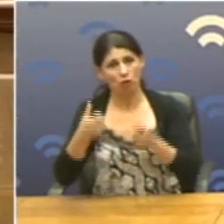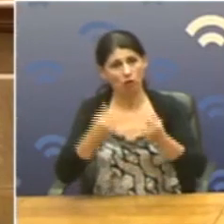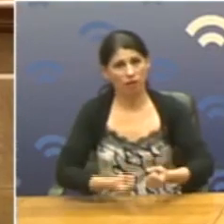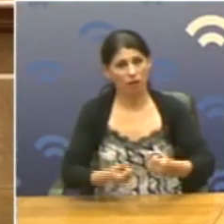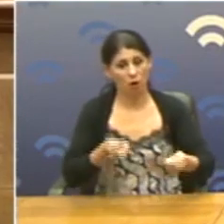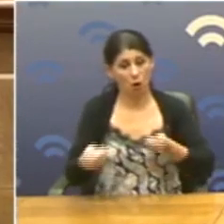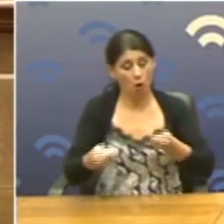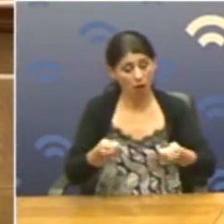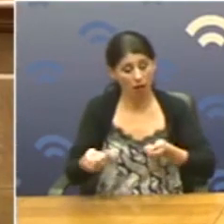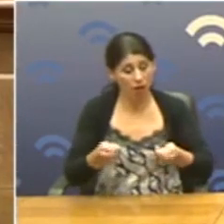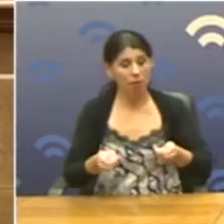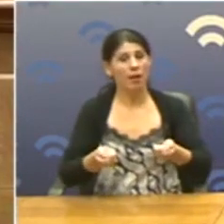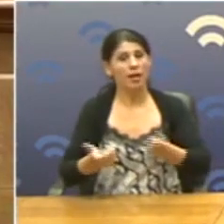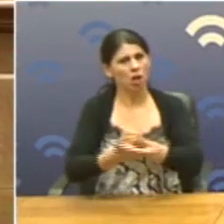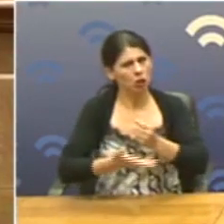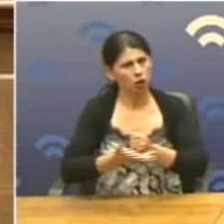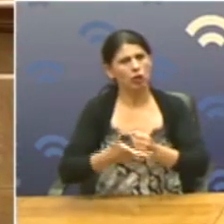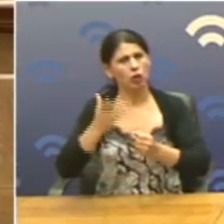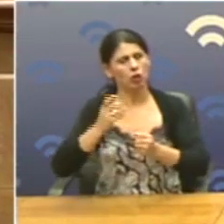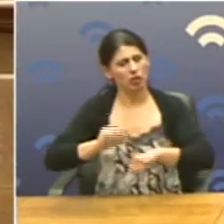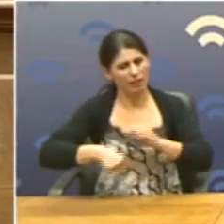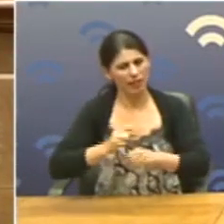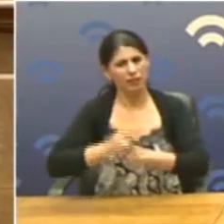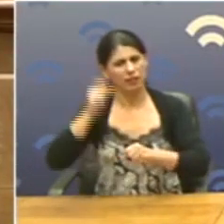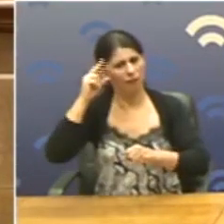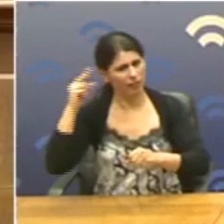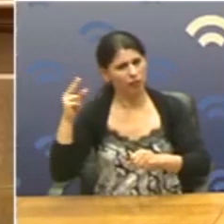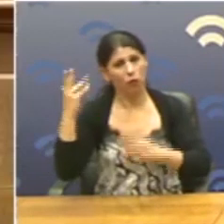εργατικού, συνδικαλιστικού, αγροτικού, φοιτητικού